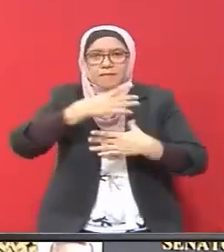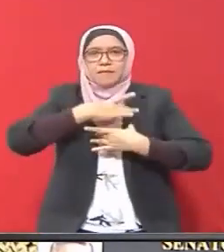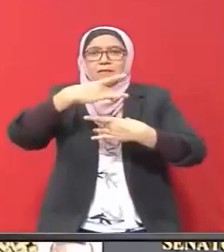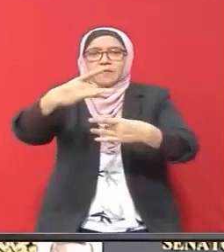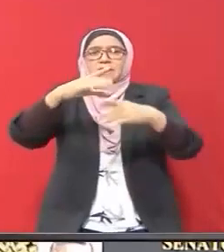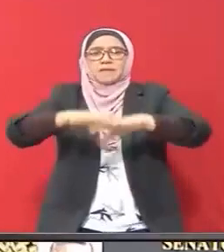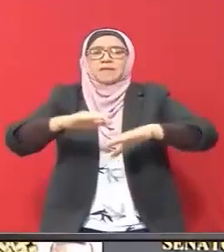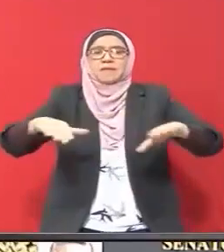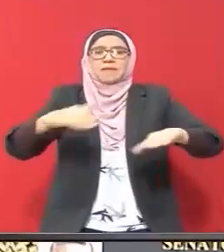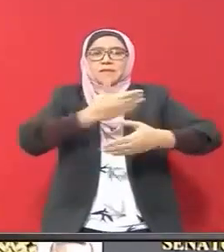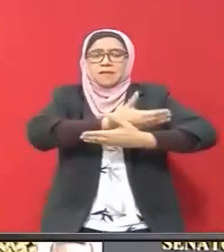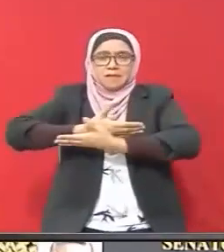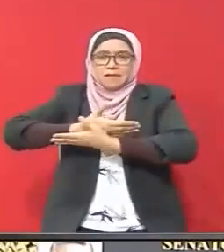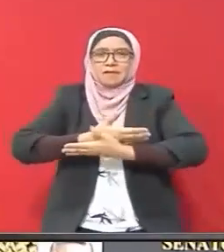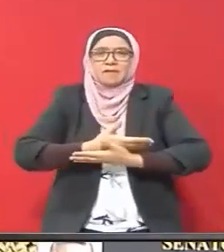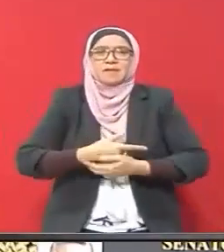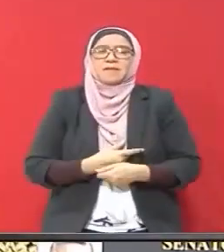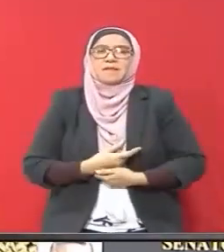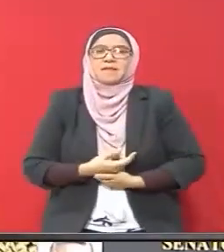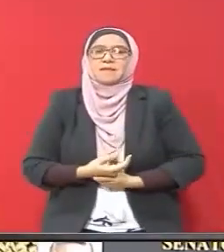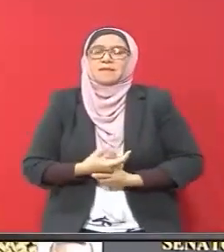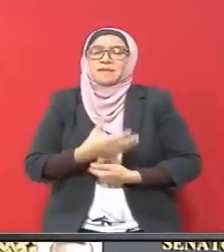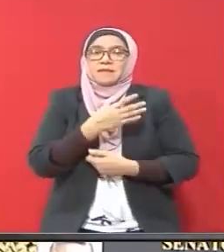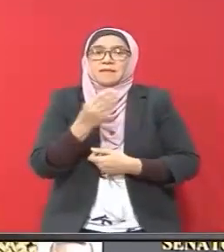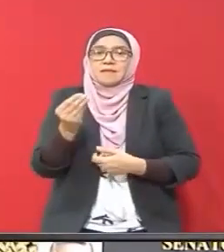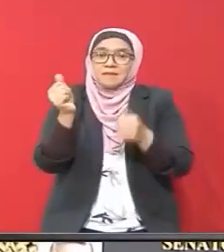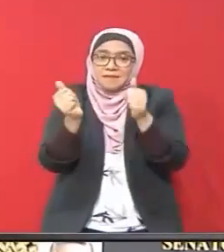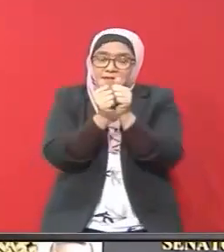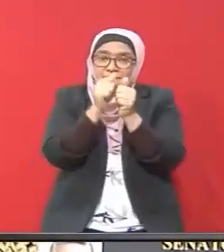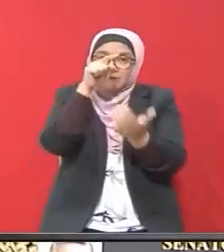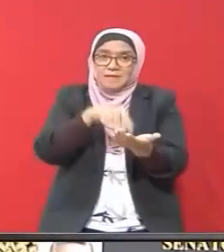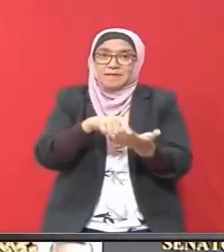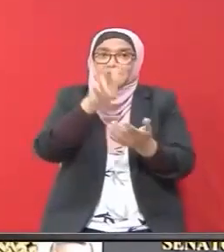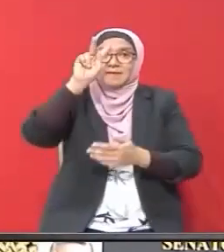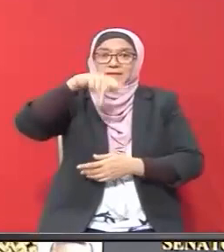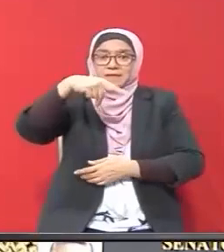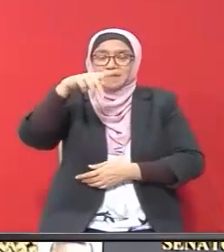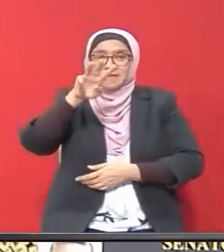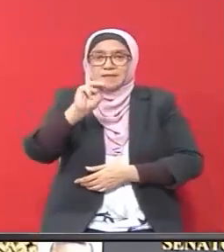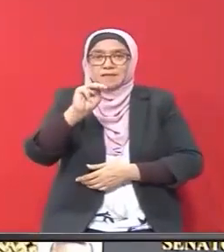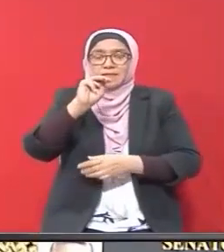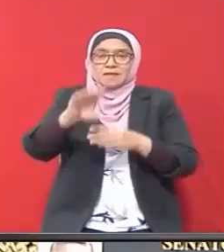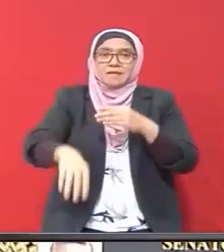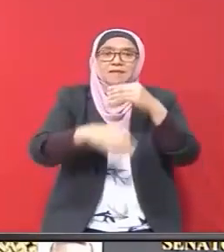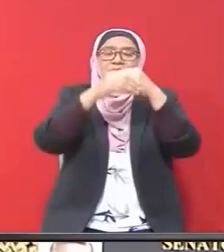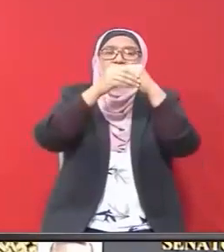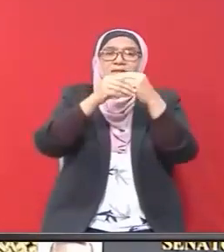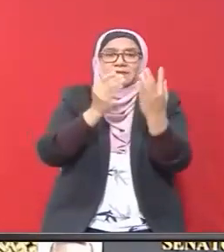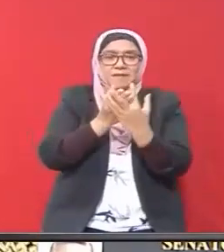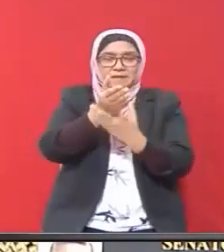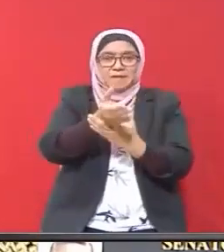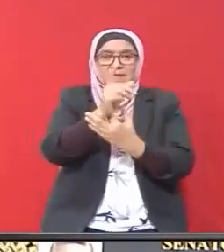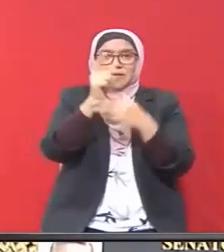dapatkan ini ke PM telah menambah masa siaran TV pendidikan selama empat jam lagi di cute tv Astro